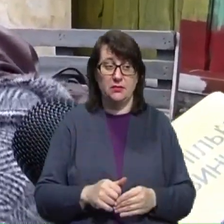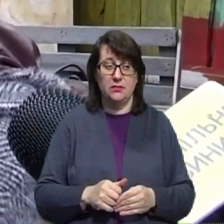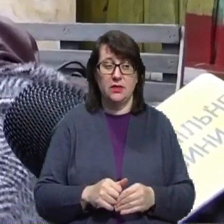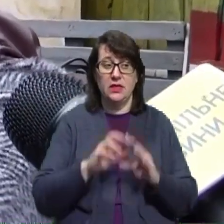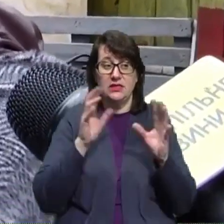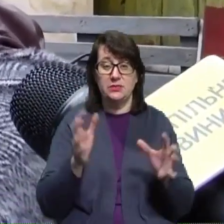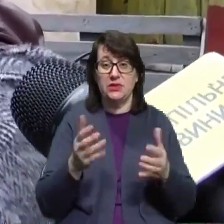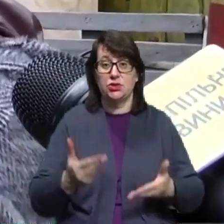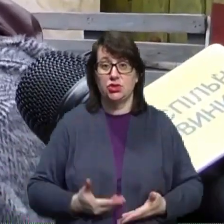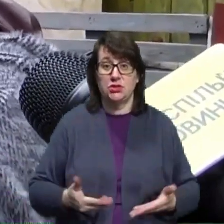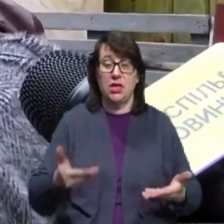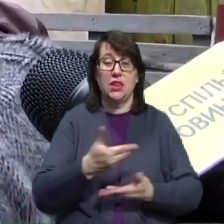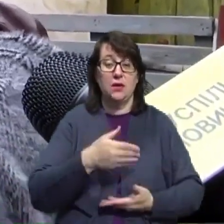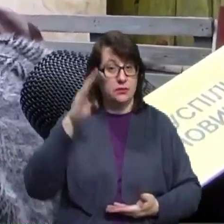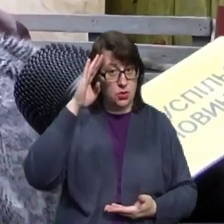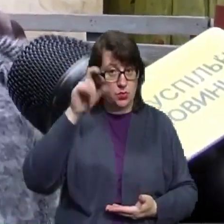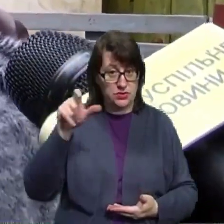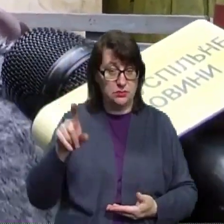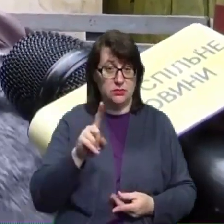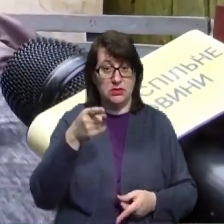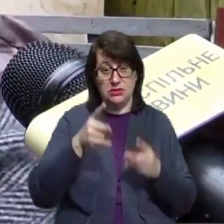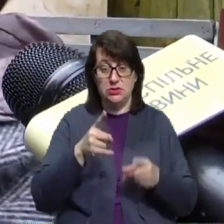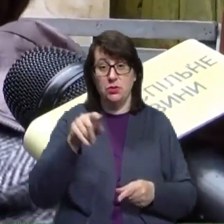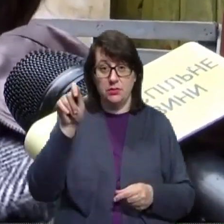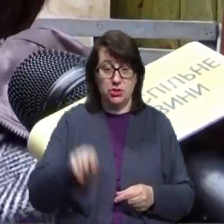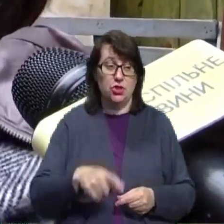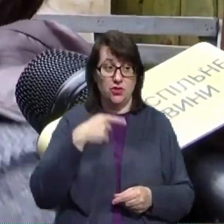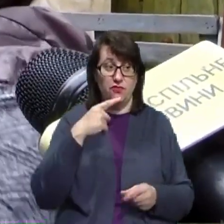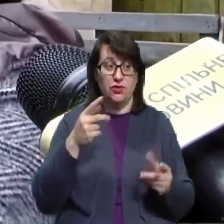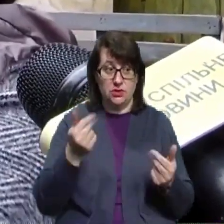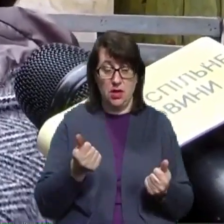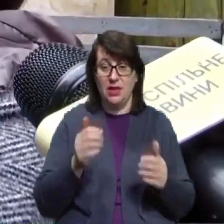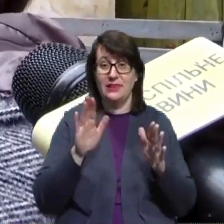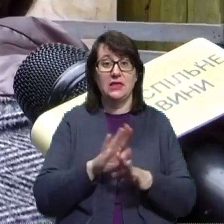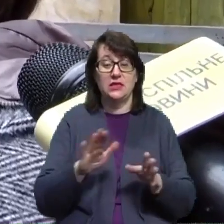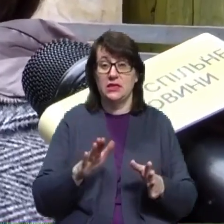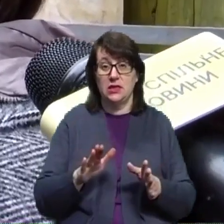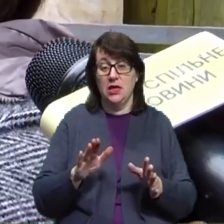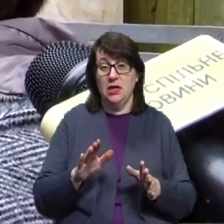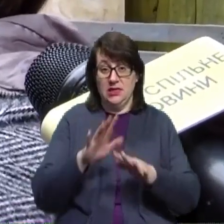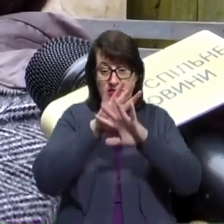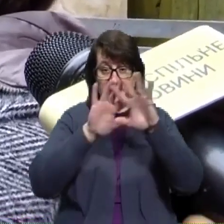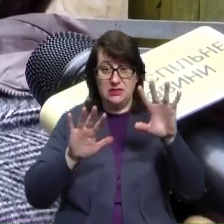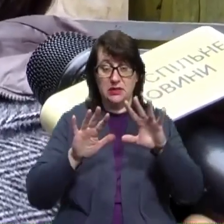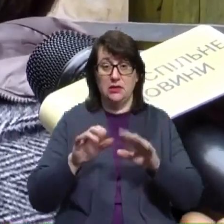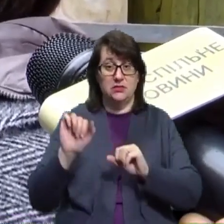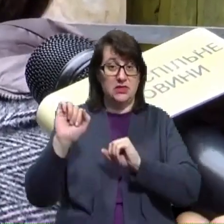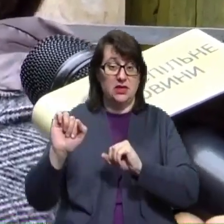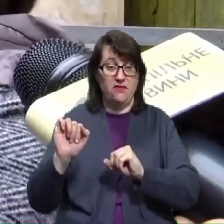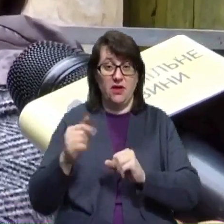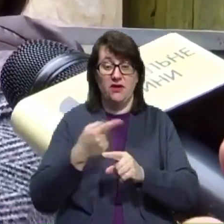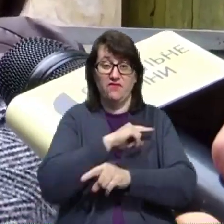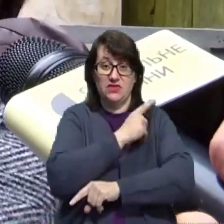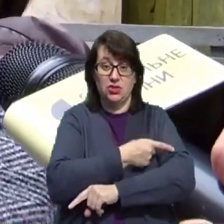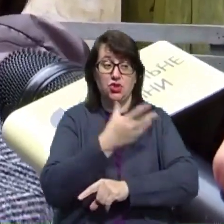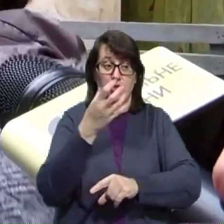життя нашим хлопцям. І вони дійсно приїжджають і кажуть, що не тільки маскувальна сітка закриває їх фізично, а ще